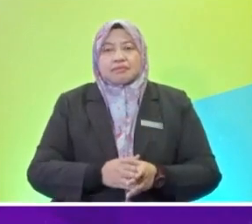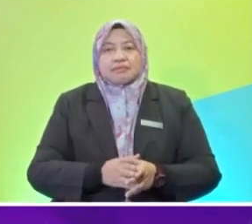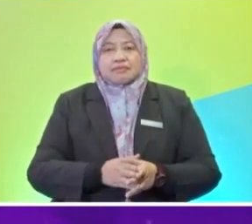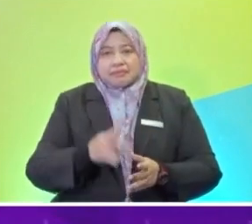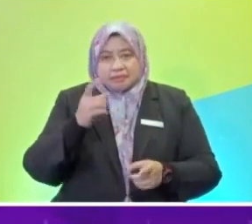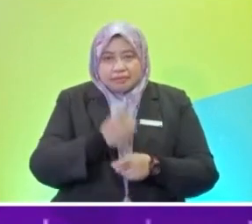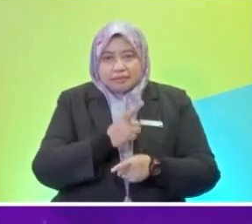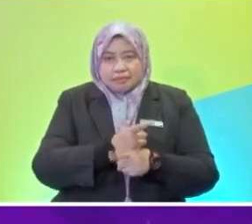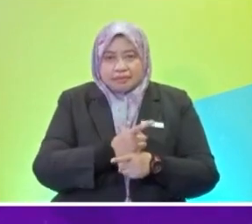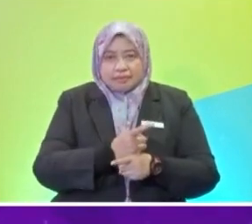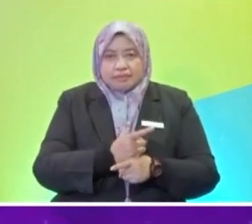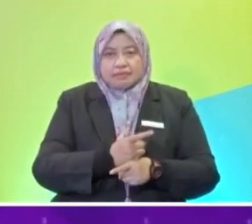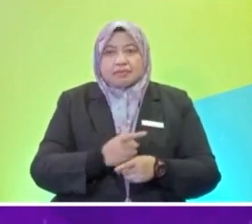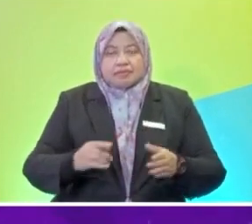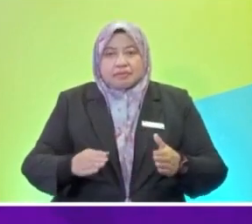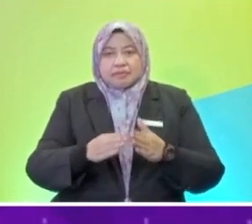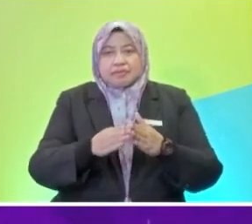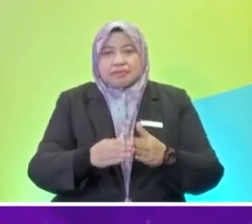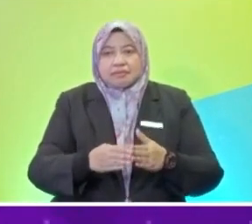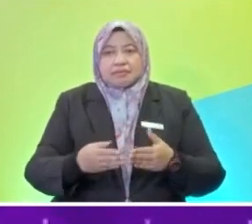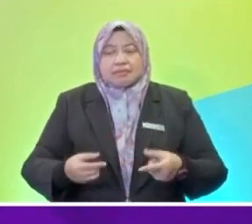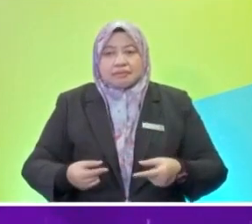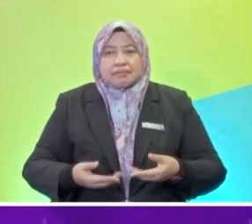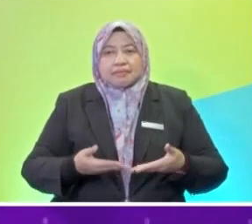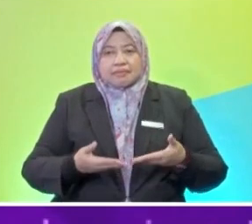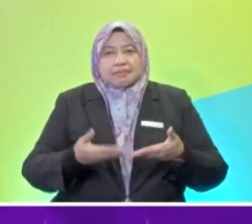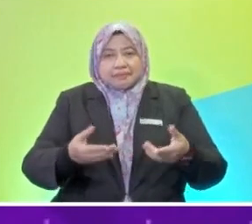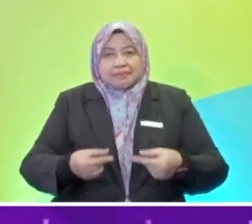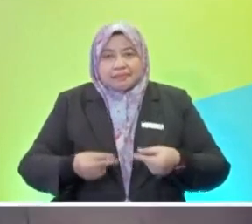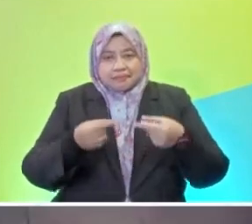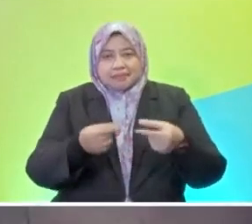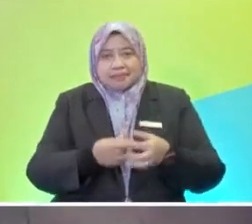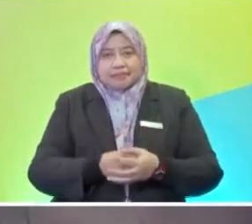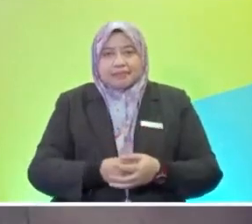betul lucu bagi mereka bagi mereka